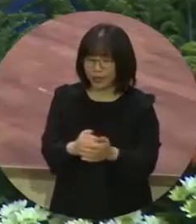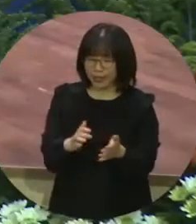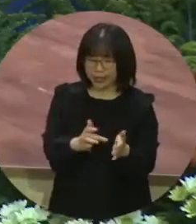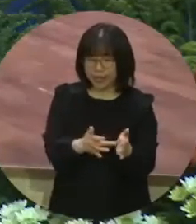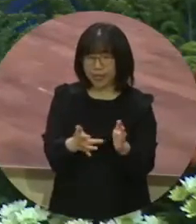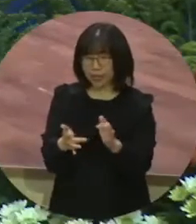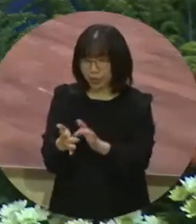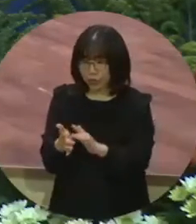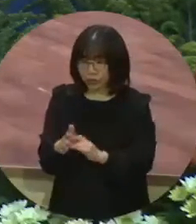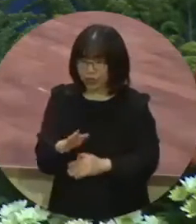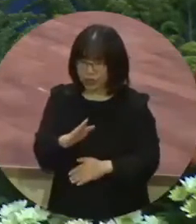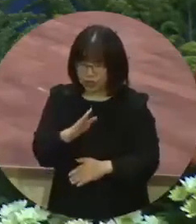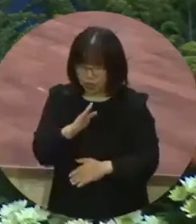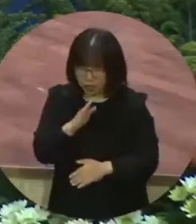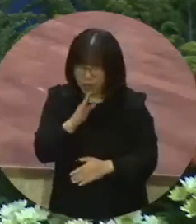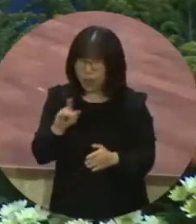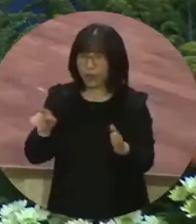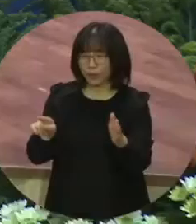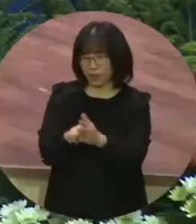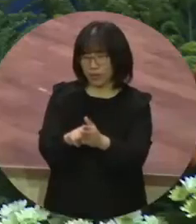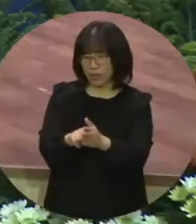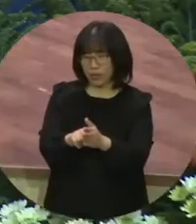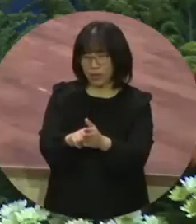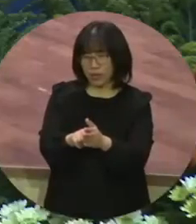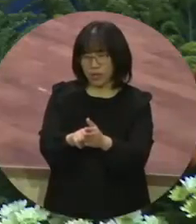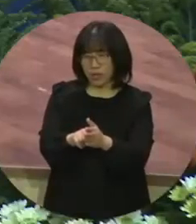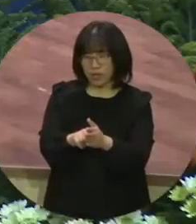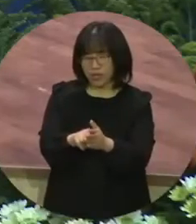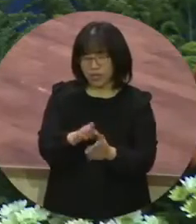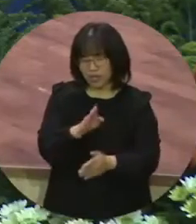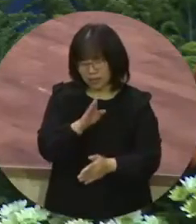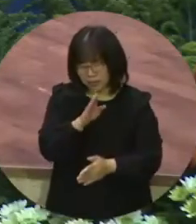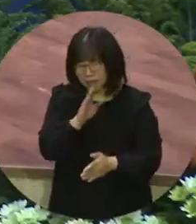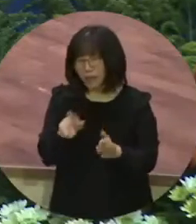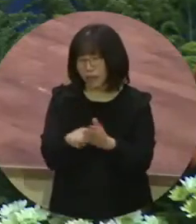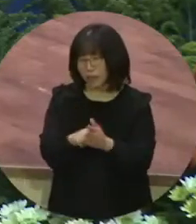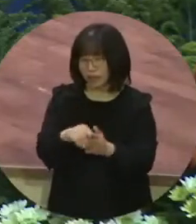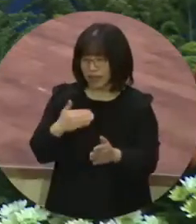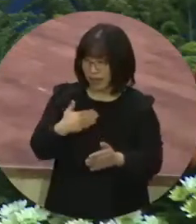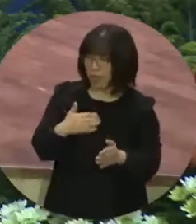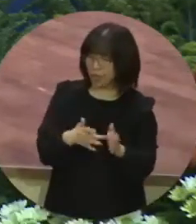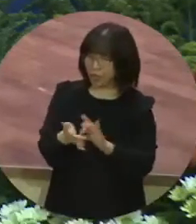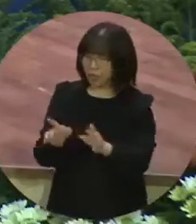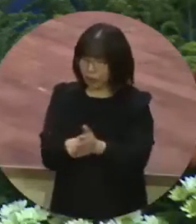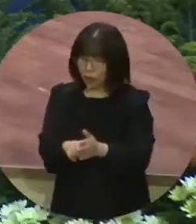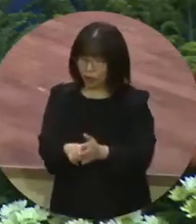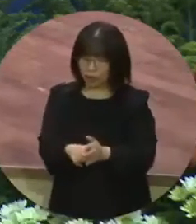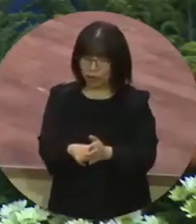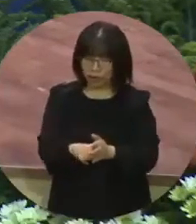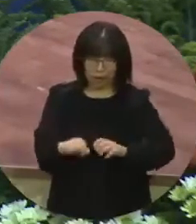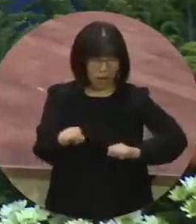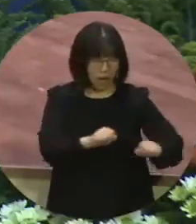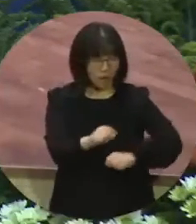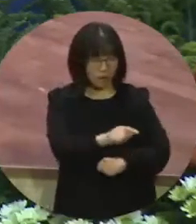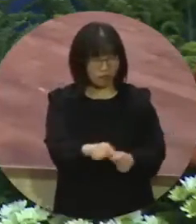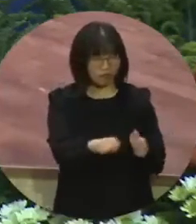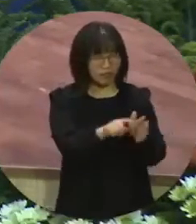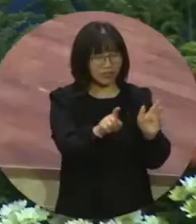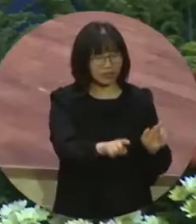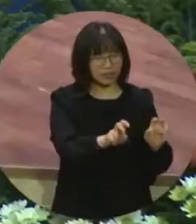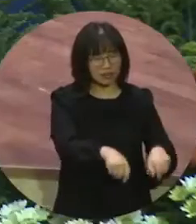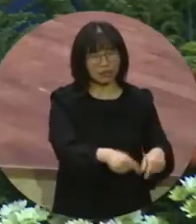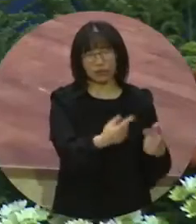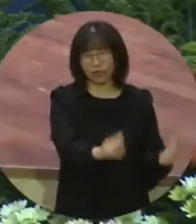예수를 정말로 제대로 믿어야 된단 말이에요. 나 예수 믿습니다. 그래놓고 불신자하고 똑같이 사는 그런 짓 하지